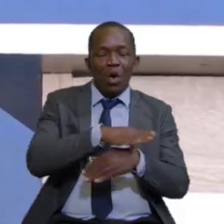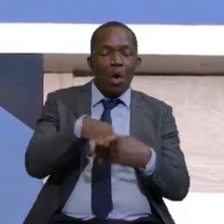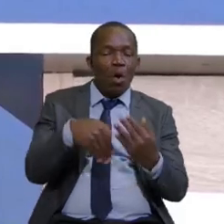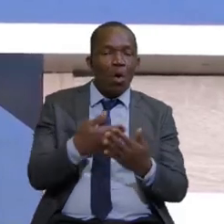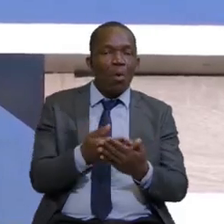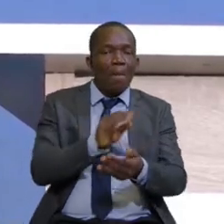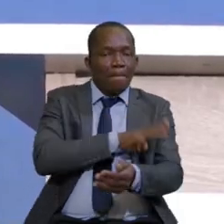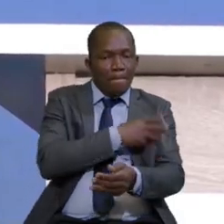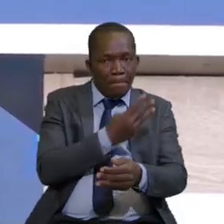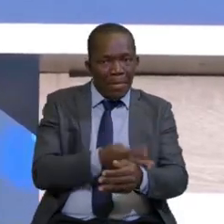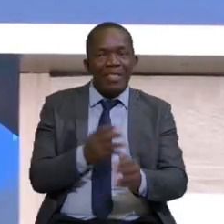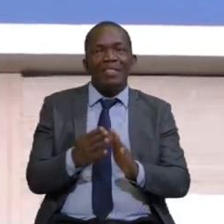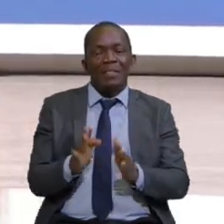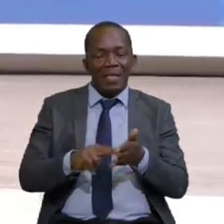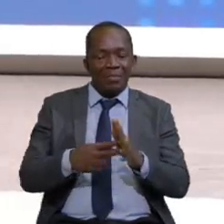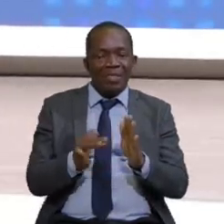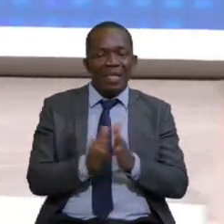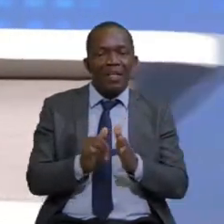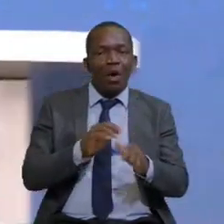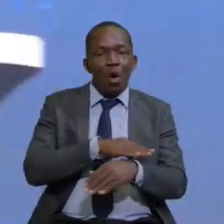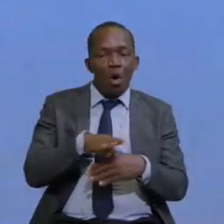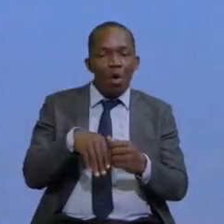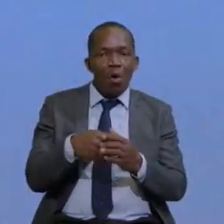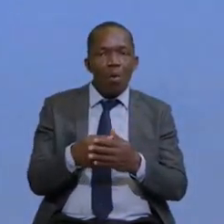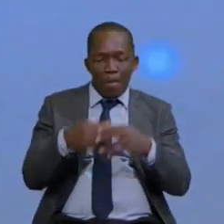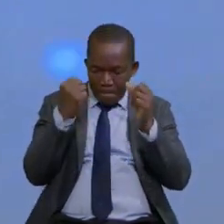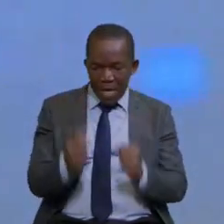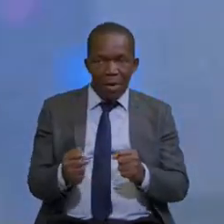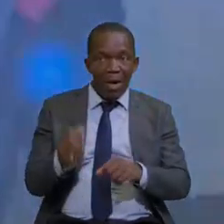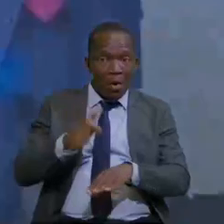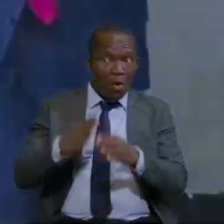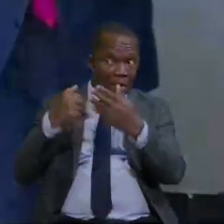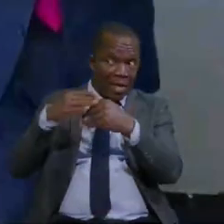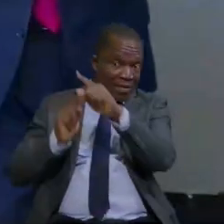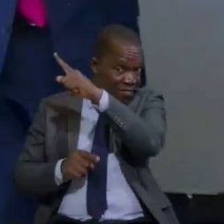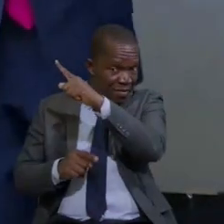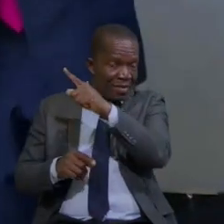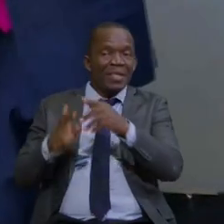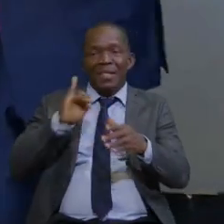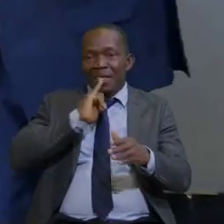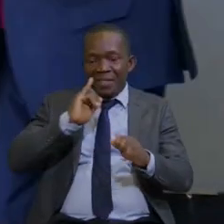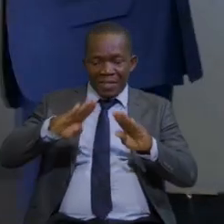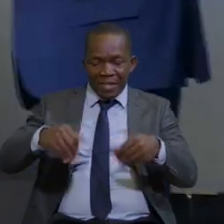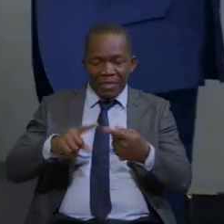Toute puissance sur la terre lui a été donnée. En Apocalypse chapitre 1,